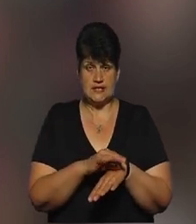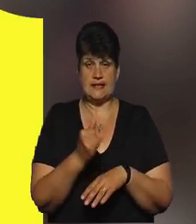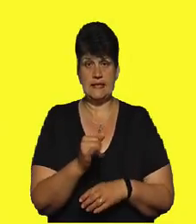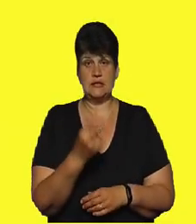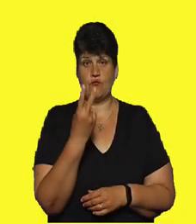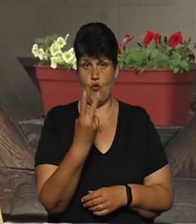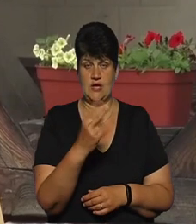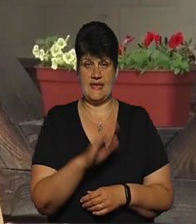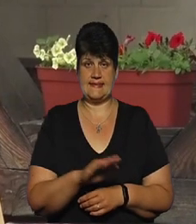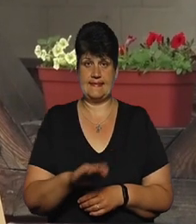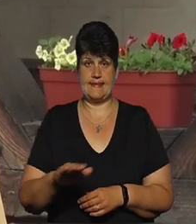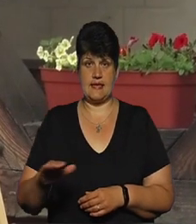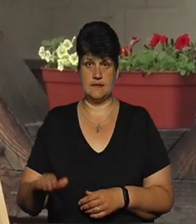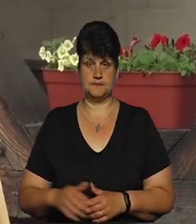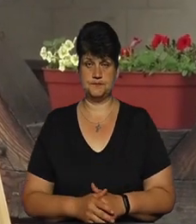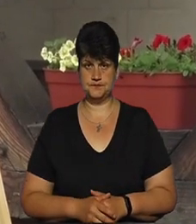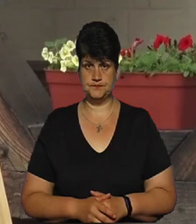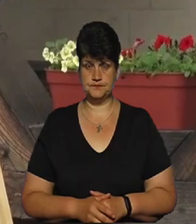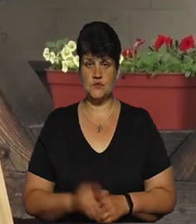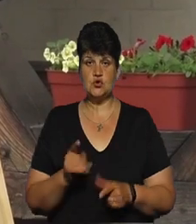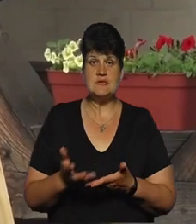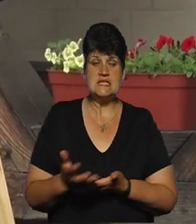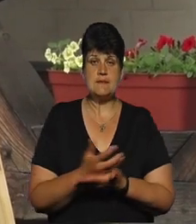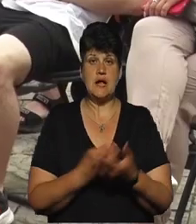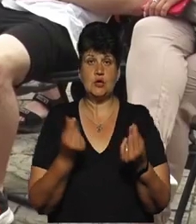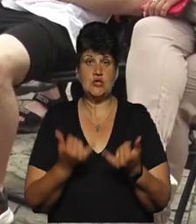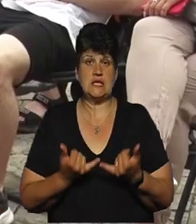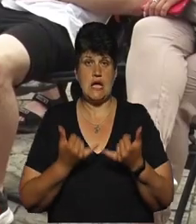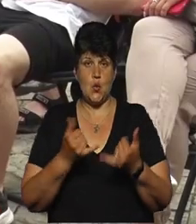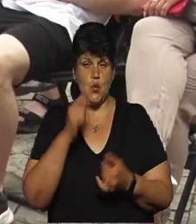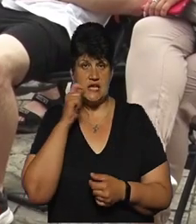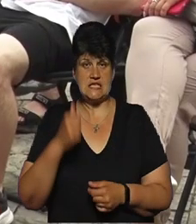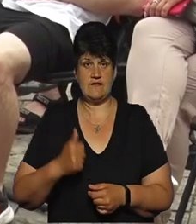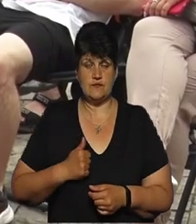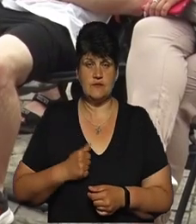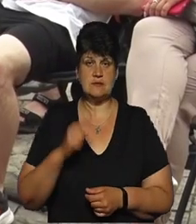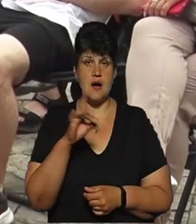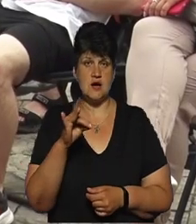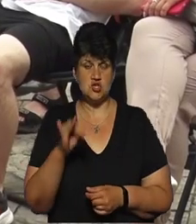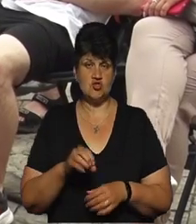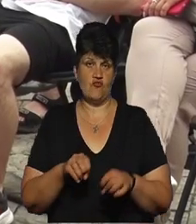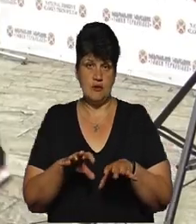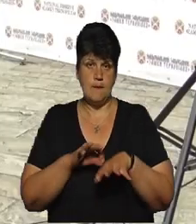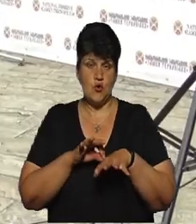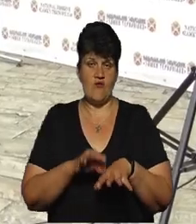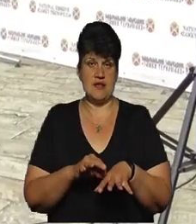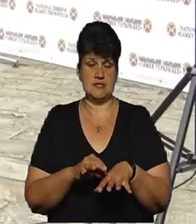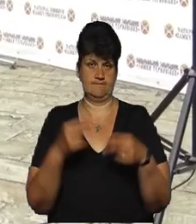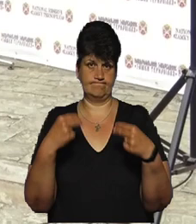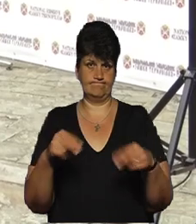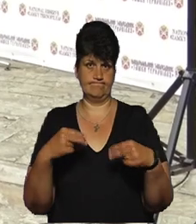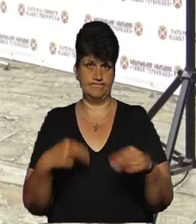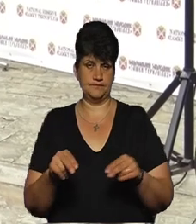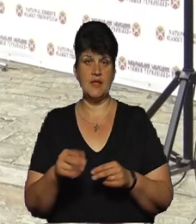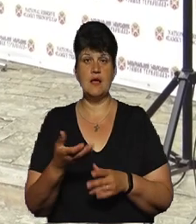дітей. Щоб зібрати гроші для українських військових, у Збаражі вирішили провести аукціон. Лотами є